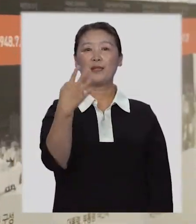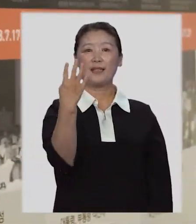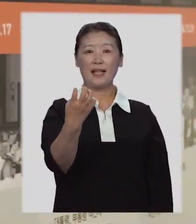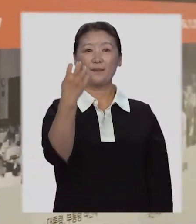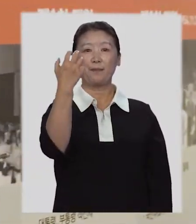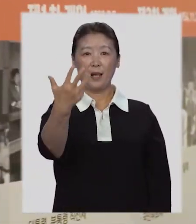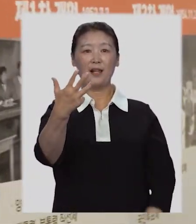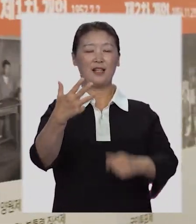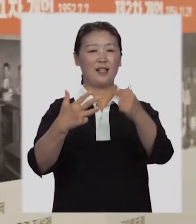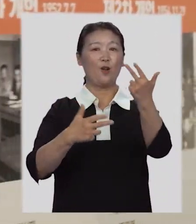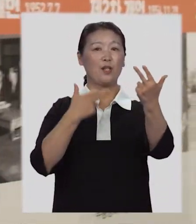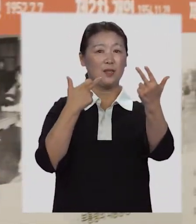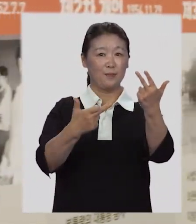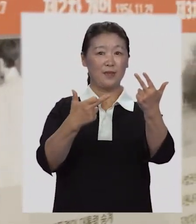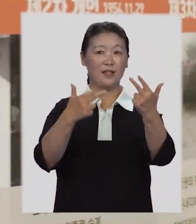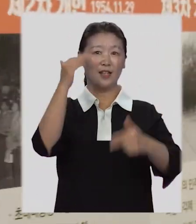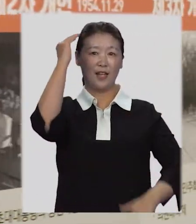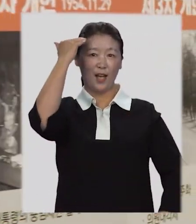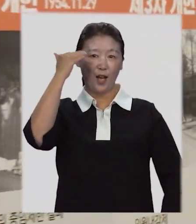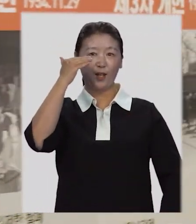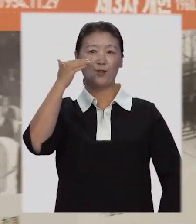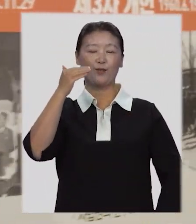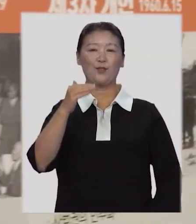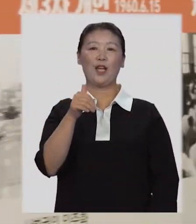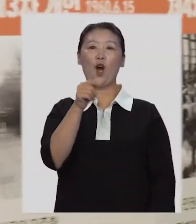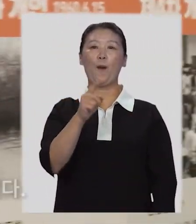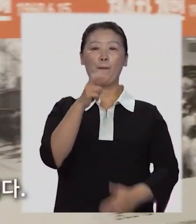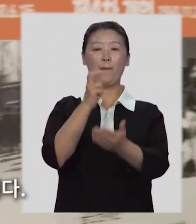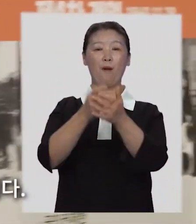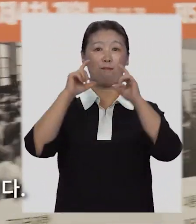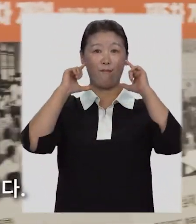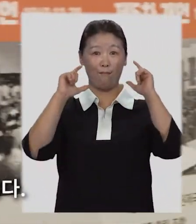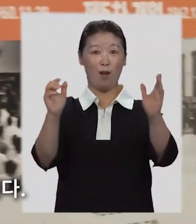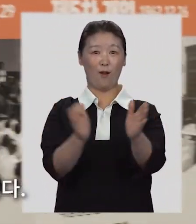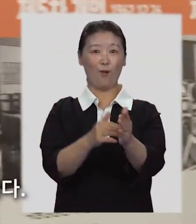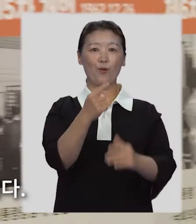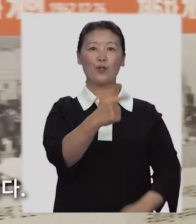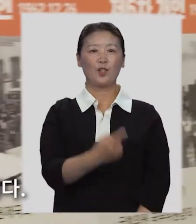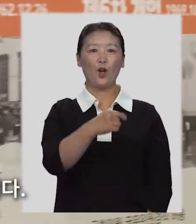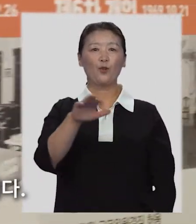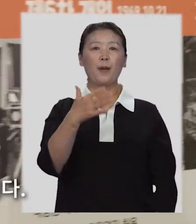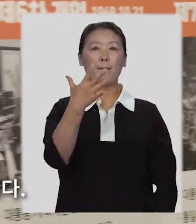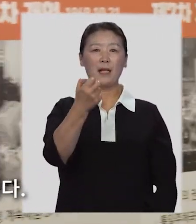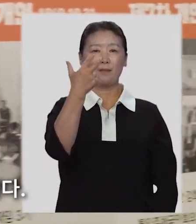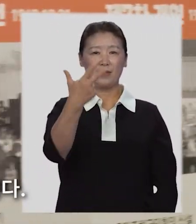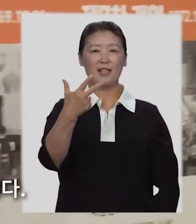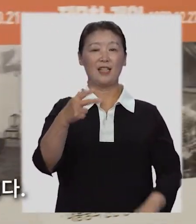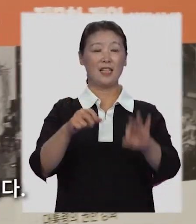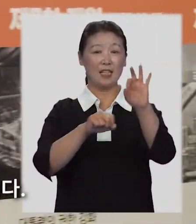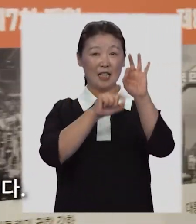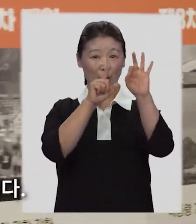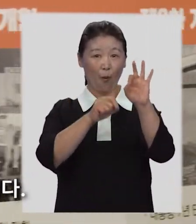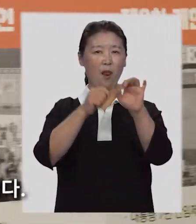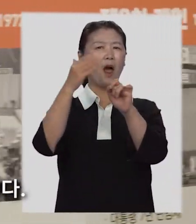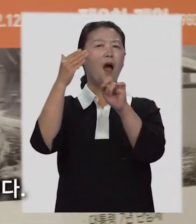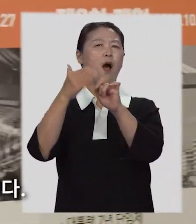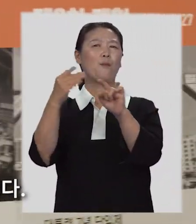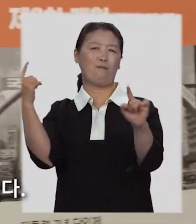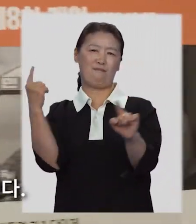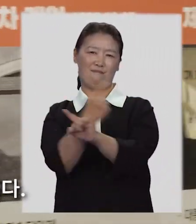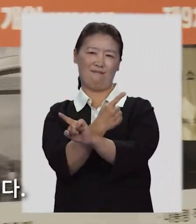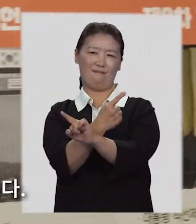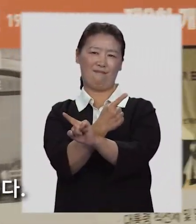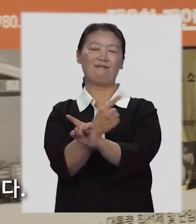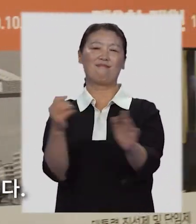1948년 7월 17일 대한민국 재헌헌법이 공포되었고 1987년 10월 개정까지 9번에 걸쳐